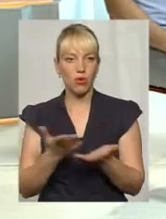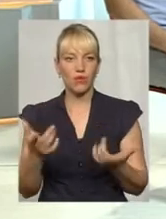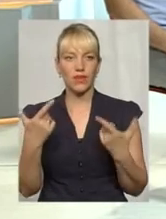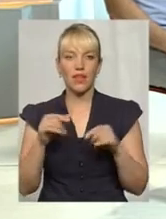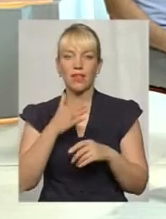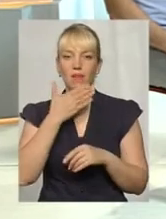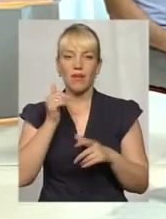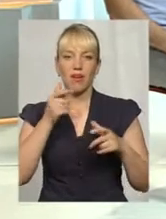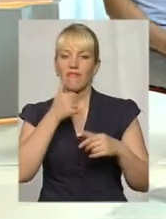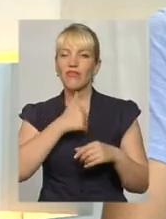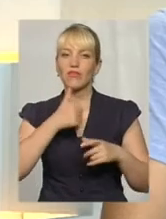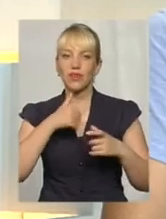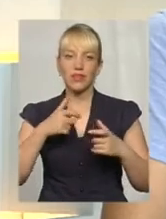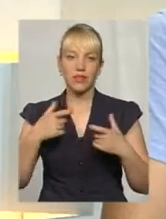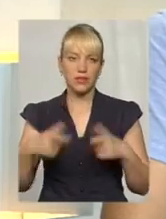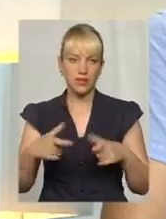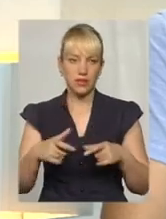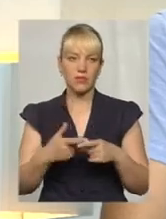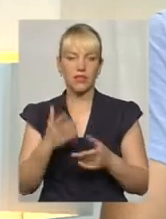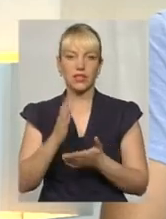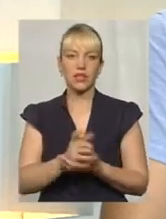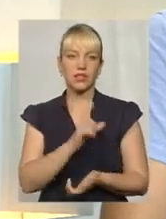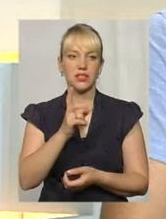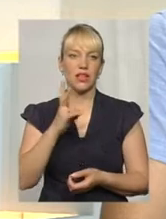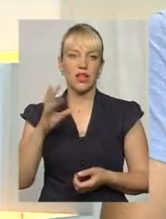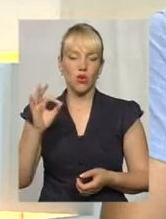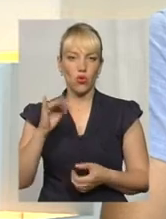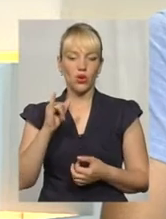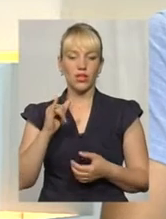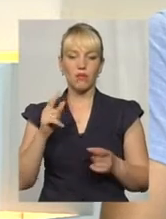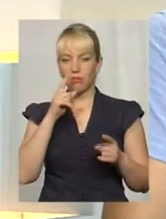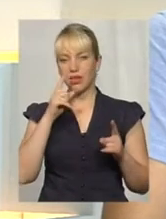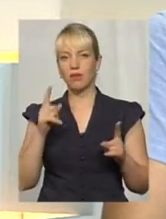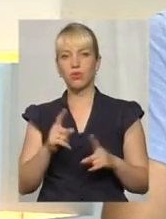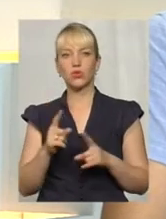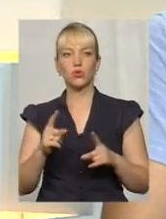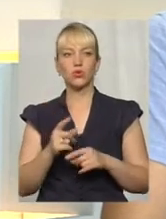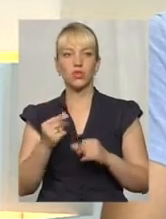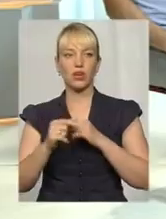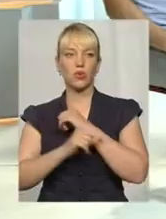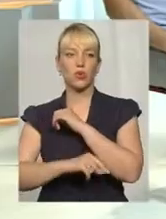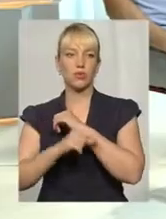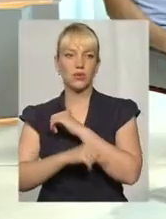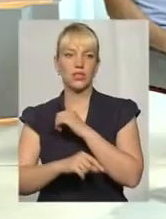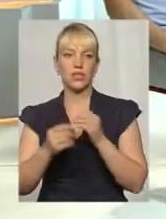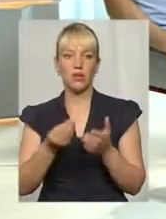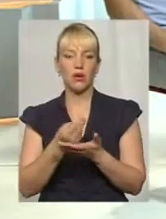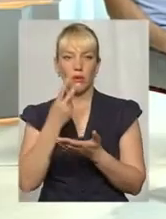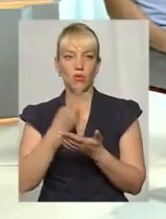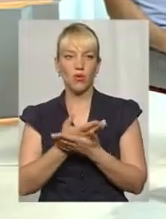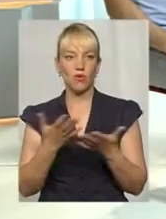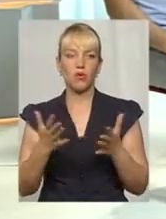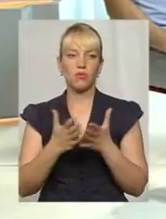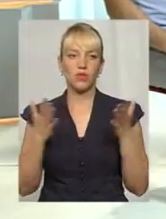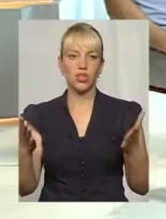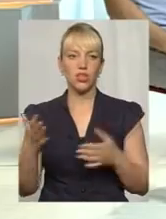вступних випробувань, є незалежне оцінювання, відповідно, мінімізуються корупційні проєкти. Більше шансів своїми знаннями вступити